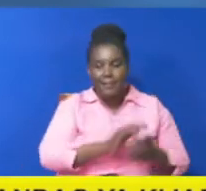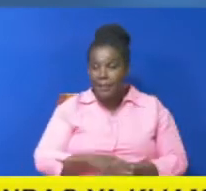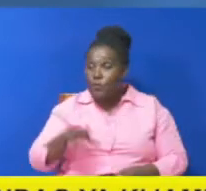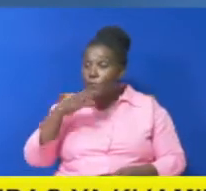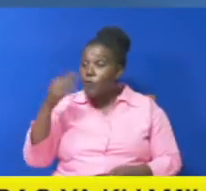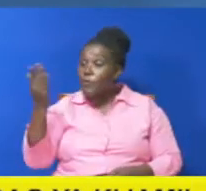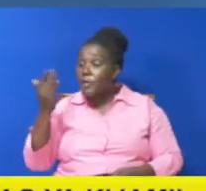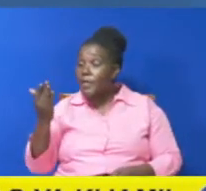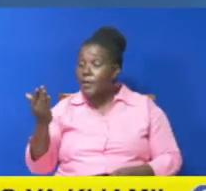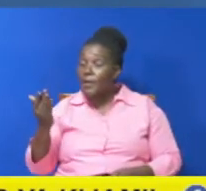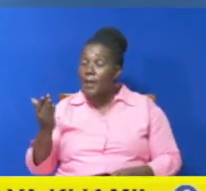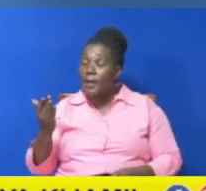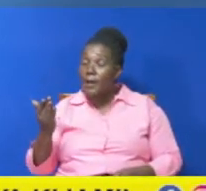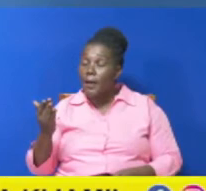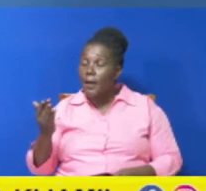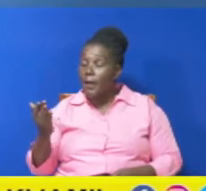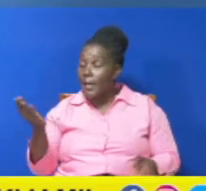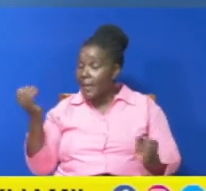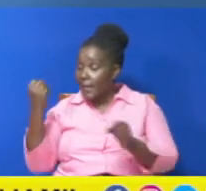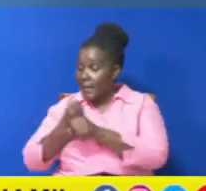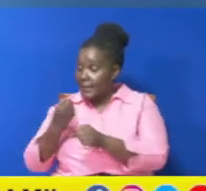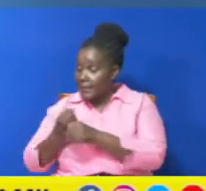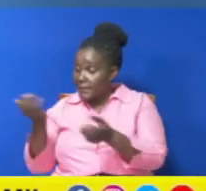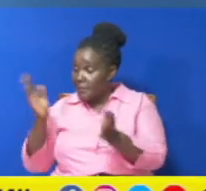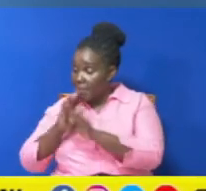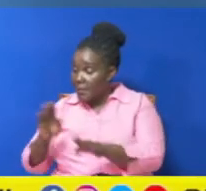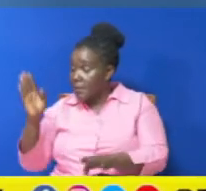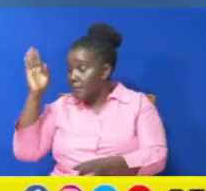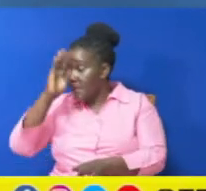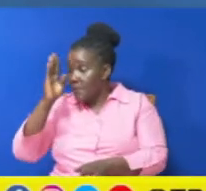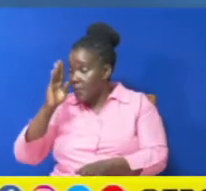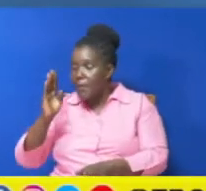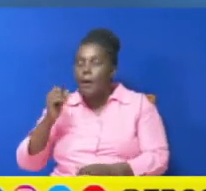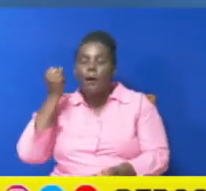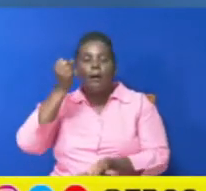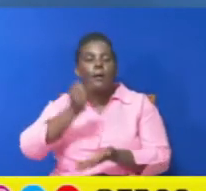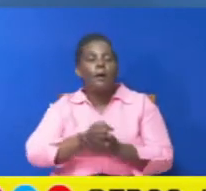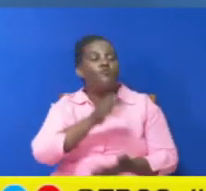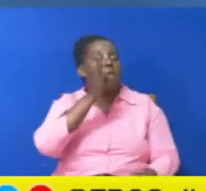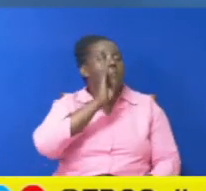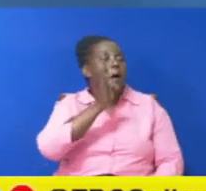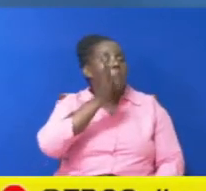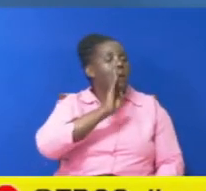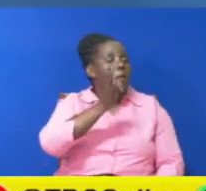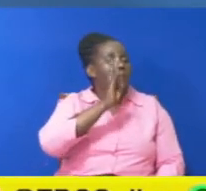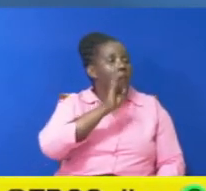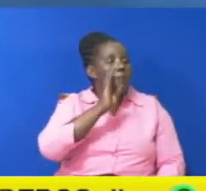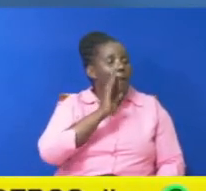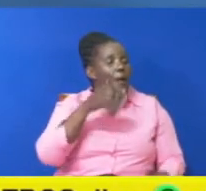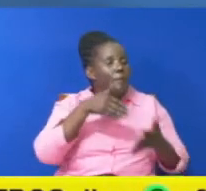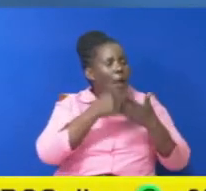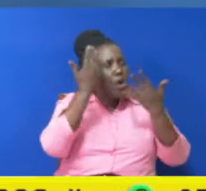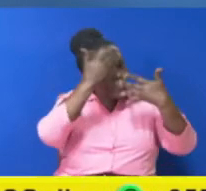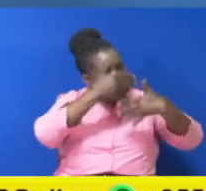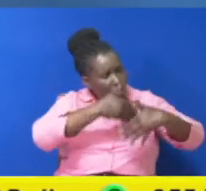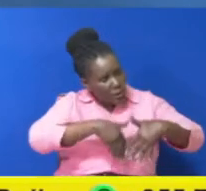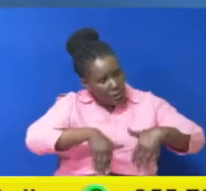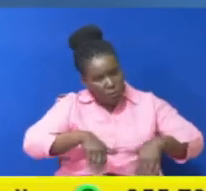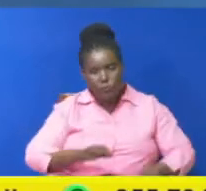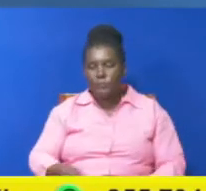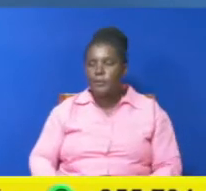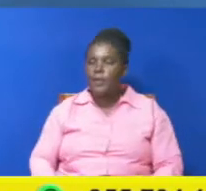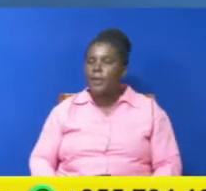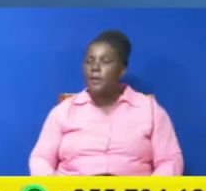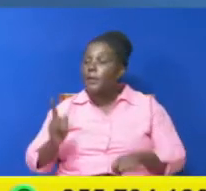11:30 anakaa baa mpaka saa 3 mpaka saa 4. Kwa wakati mwingine hii midomo yetu. Na wakati mwingine tunaangalia hata neno la